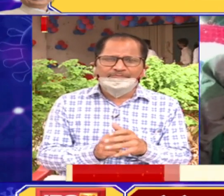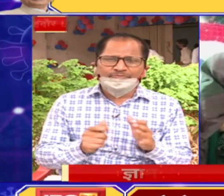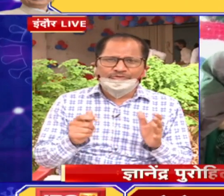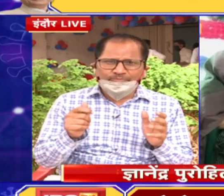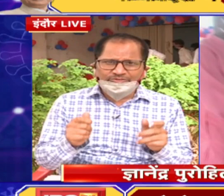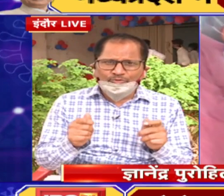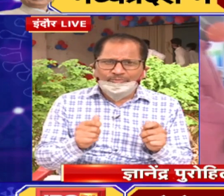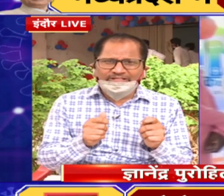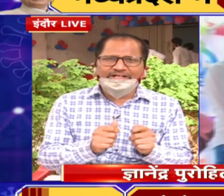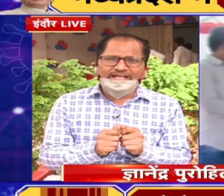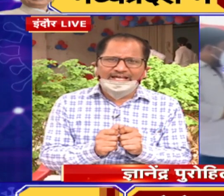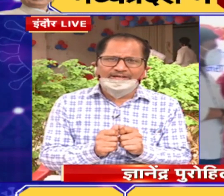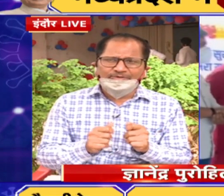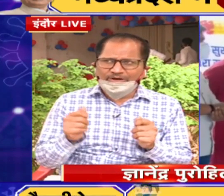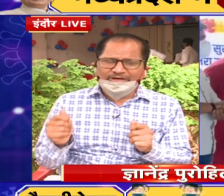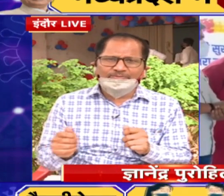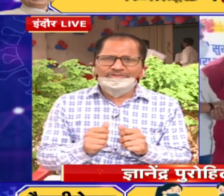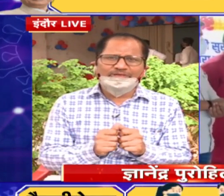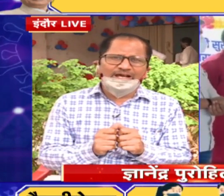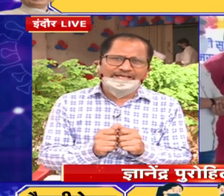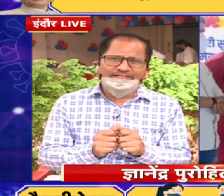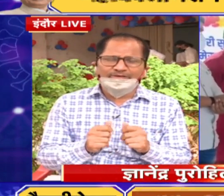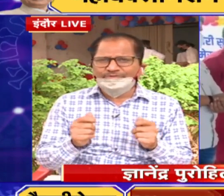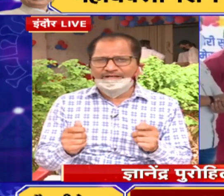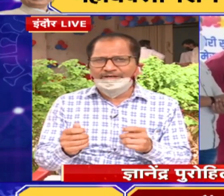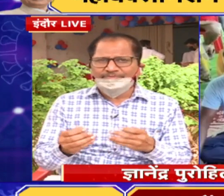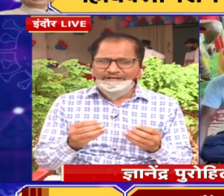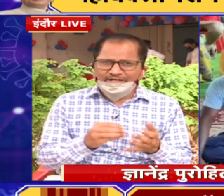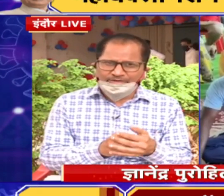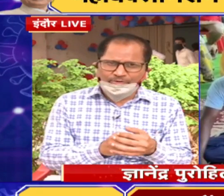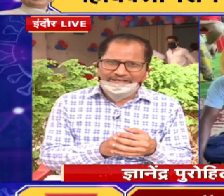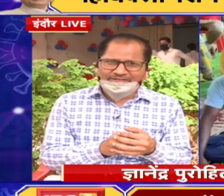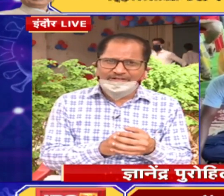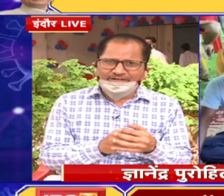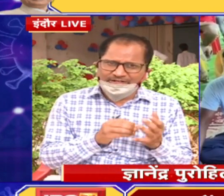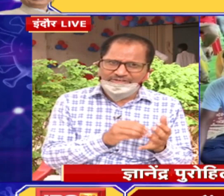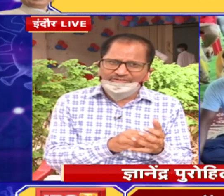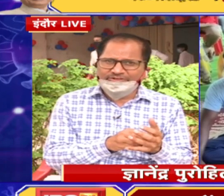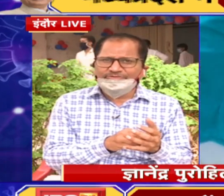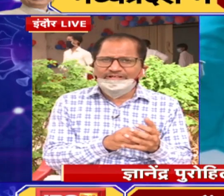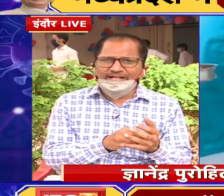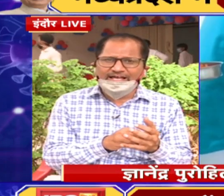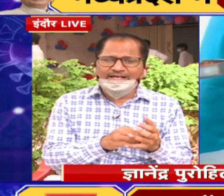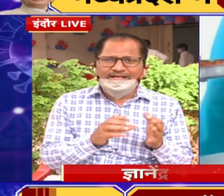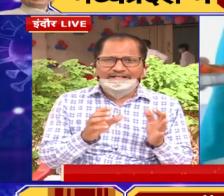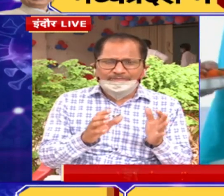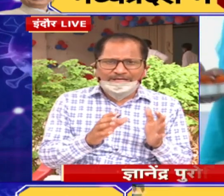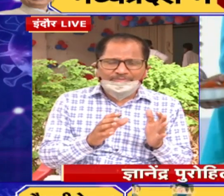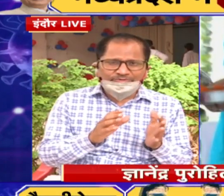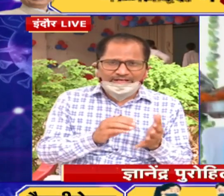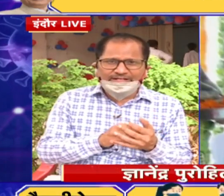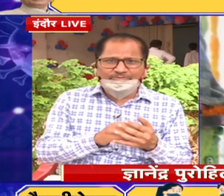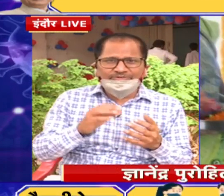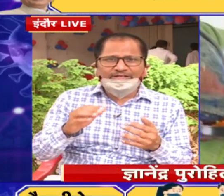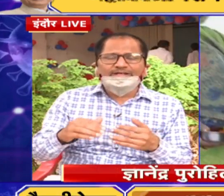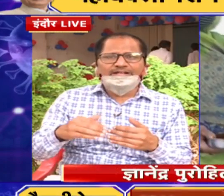वर्षा डोंगरे जो मिस मूकबधिर इंडिया है वो हमारे बीच में यहाँ आई थी, उसका कोवैक्सीन रजिस्ट्रेशन उसने कराया, लेकिन